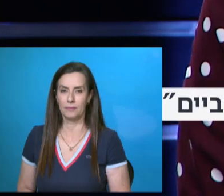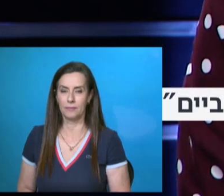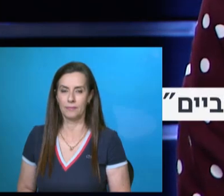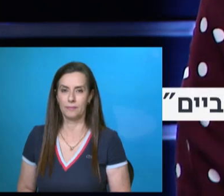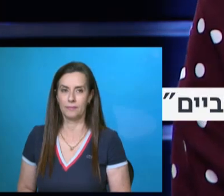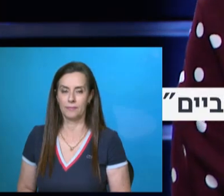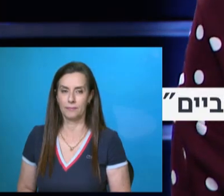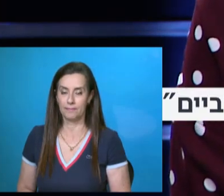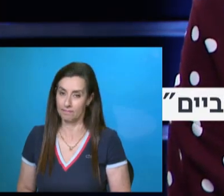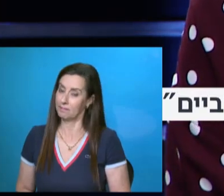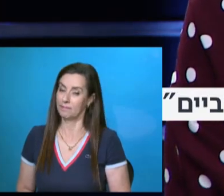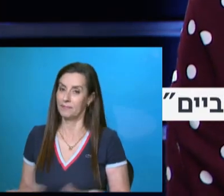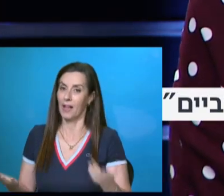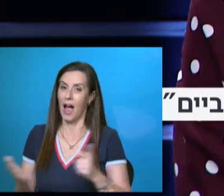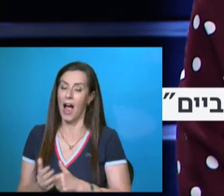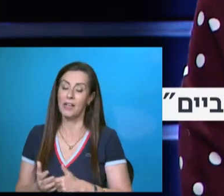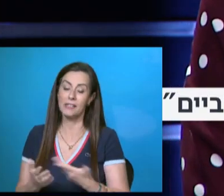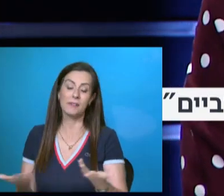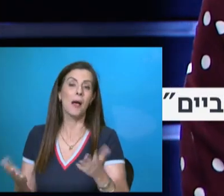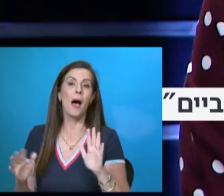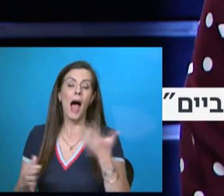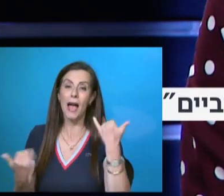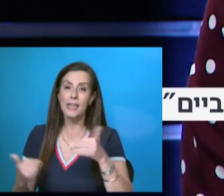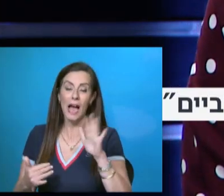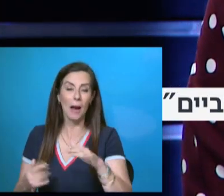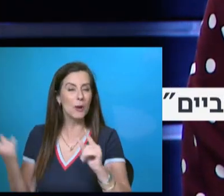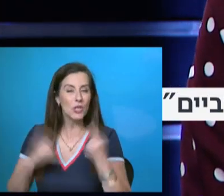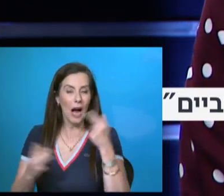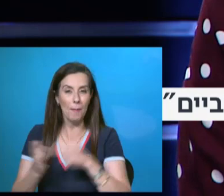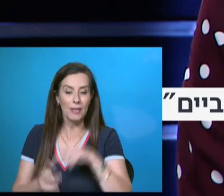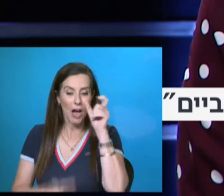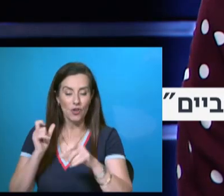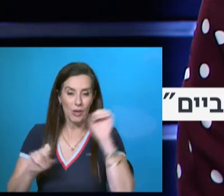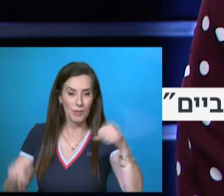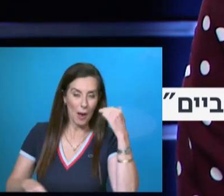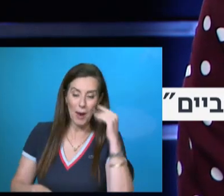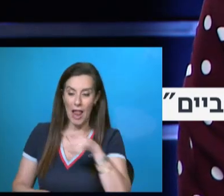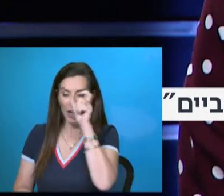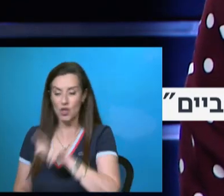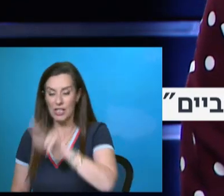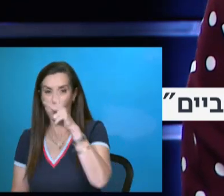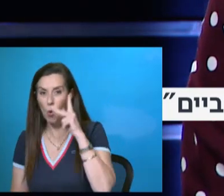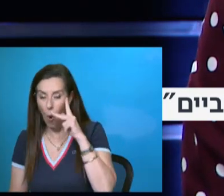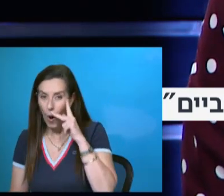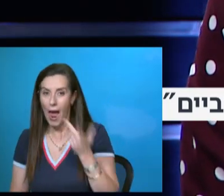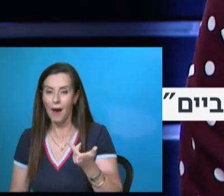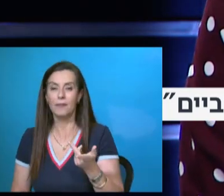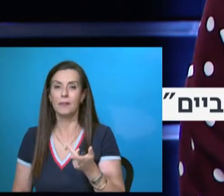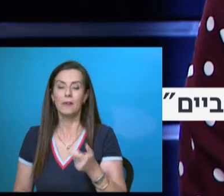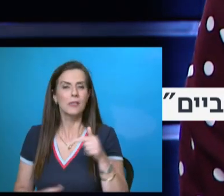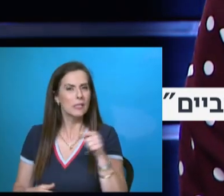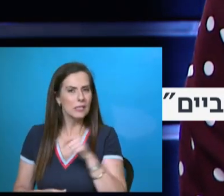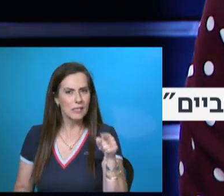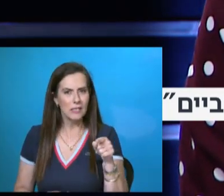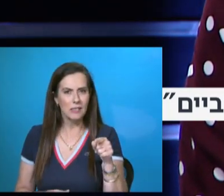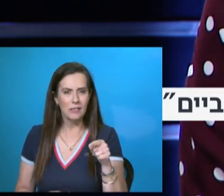ולאווירה, חוץ מהכיפרון במגעים, מה נחשב, היה גם התקרית בין אנשיו של טראמפ לאנשיו של קים, תקרית שבמהלכה נכבלה דוברת